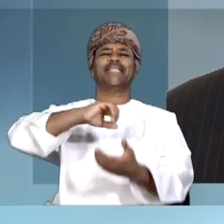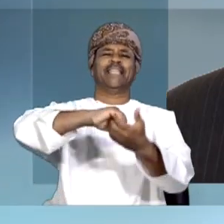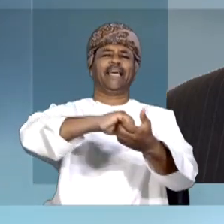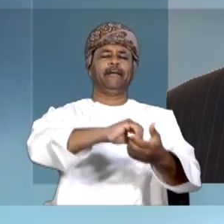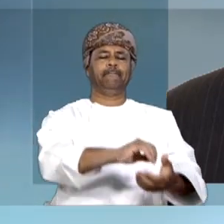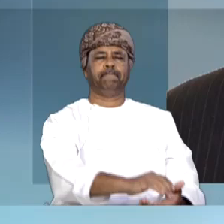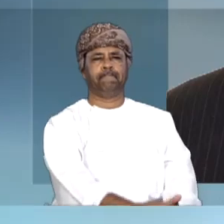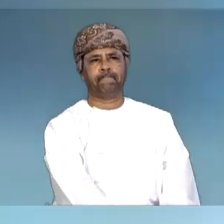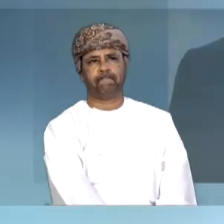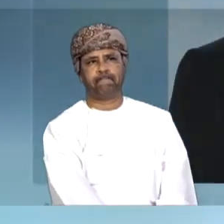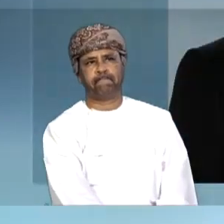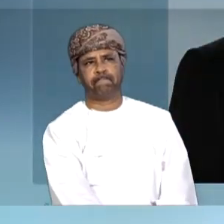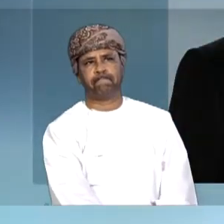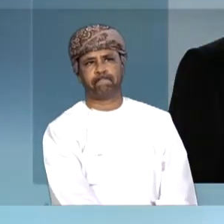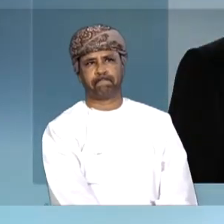الصديق.